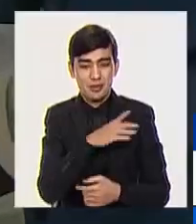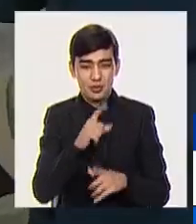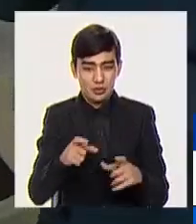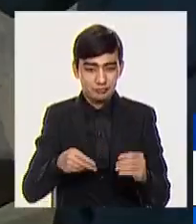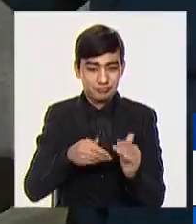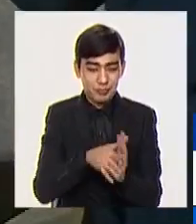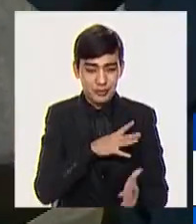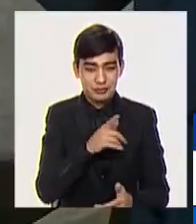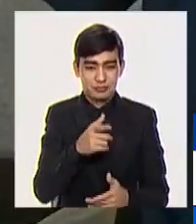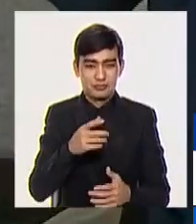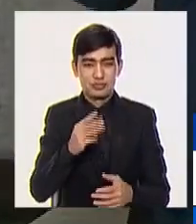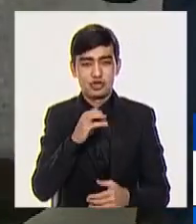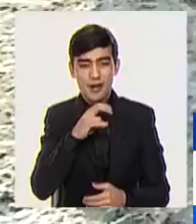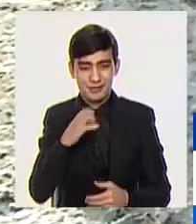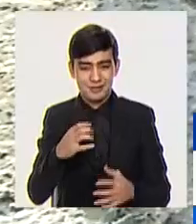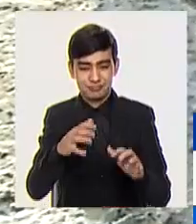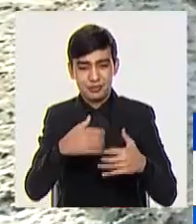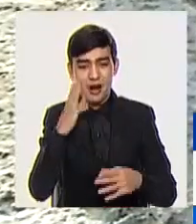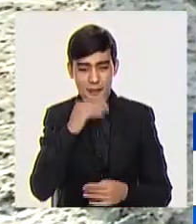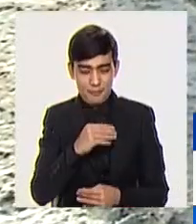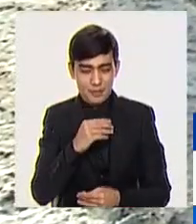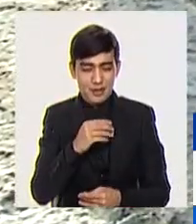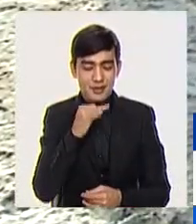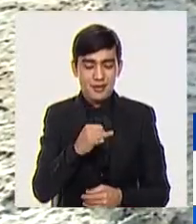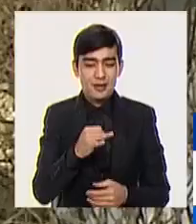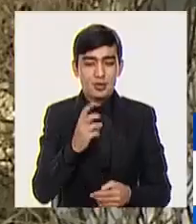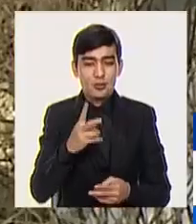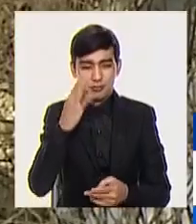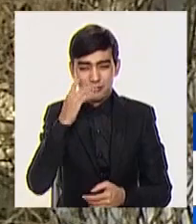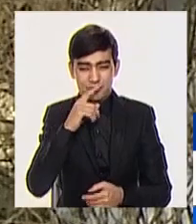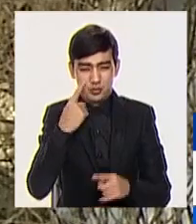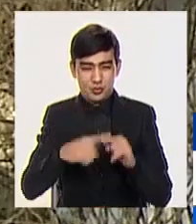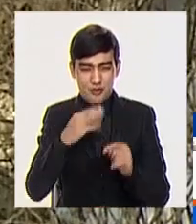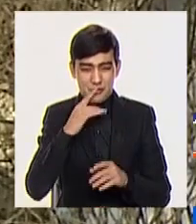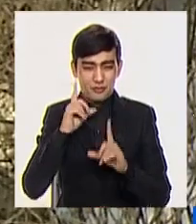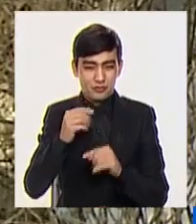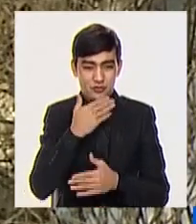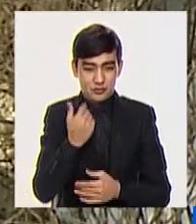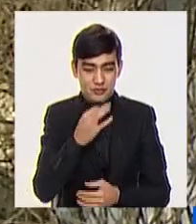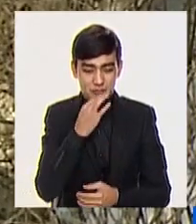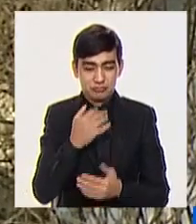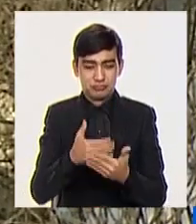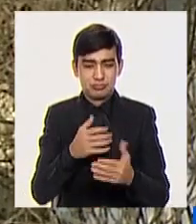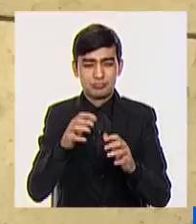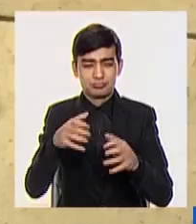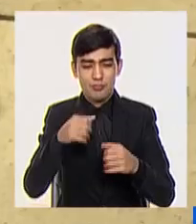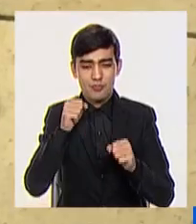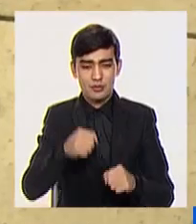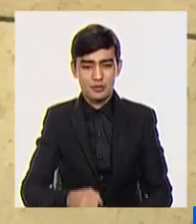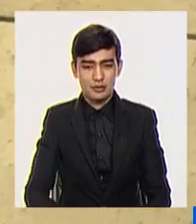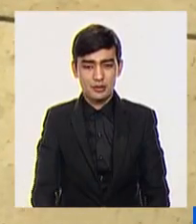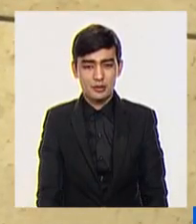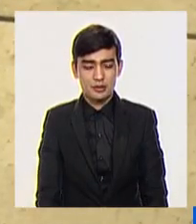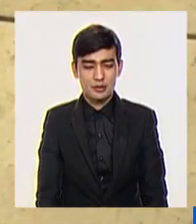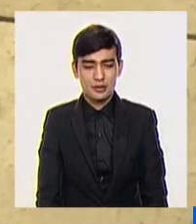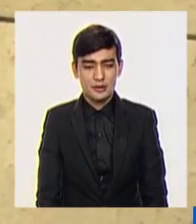если деньги еще не вывели за пределы страны, дополнили специалисты. Жанат Айтенова, Влад Шишко,